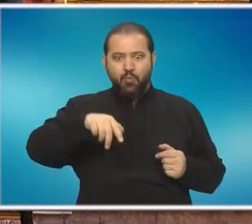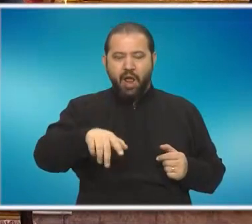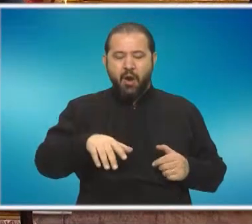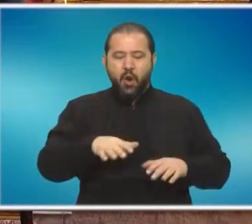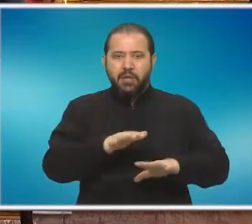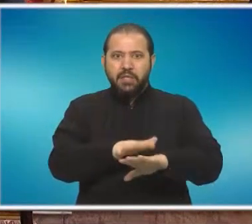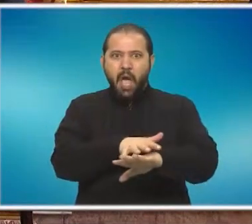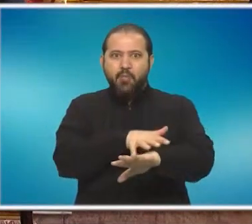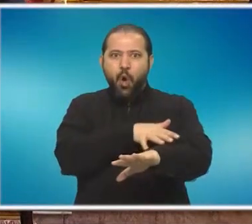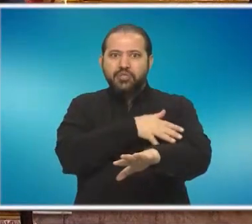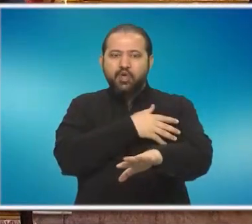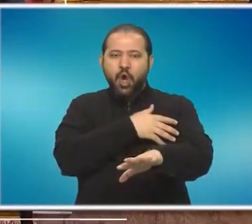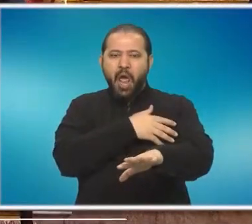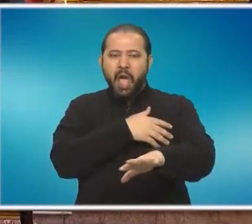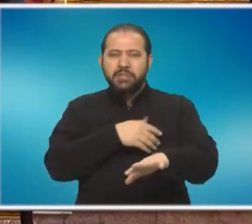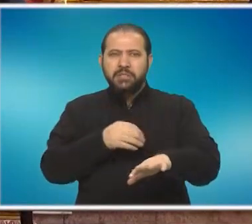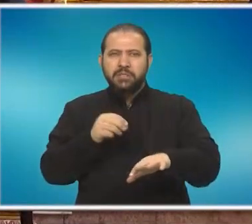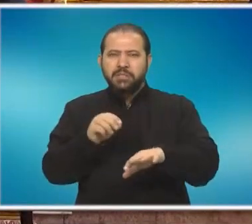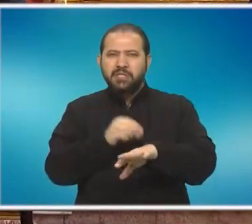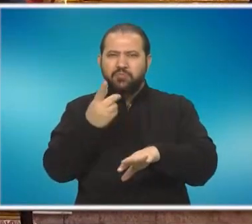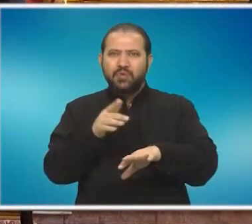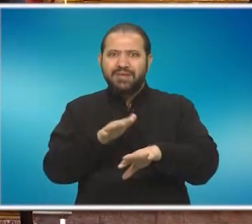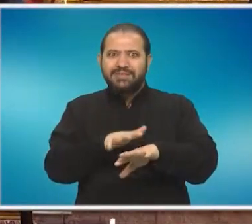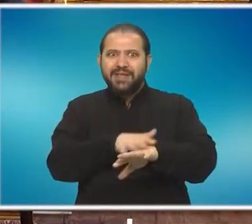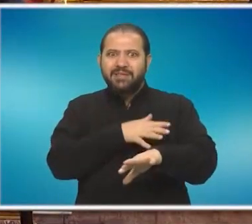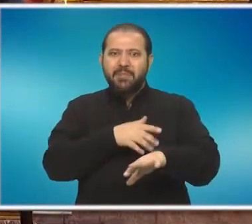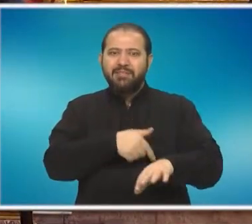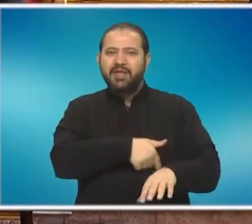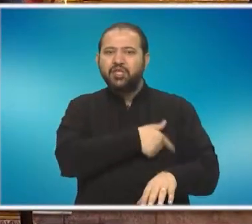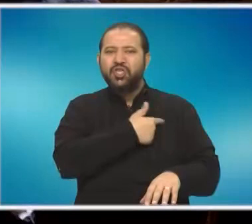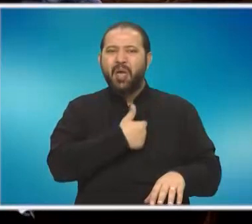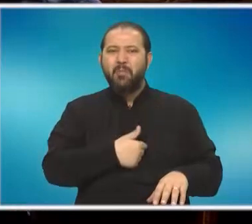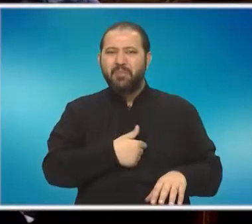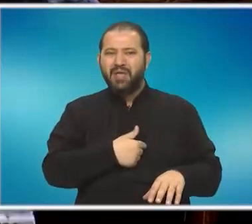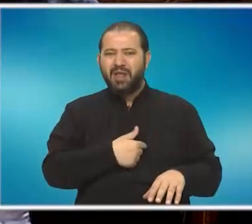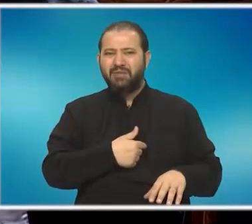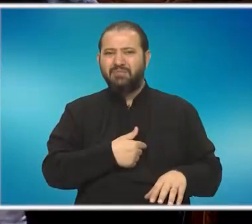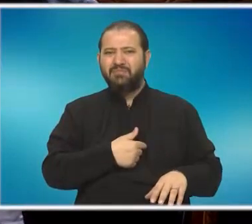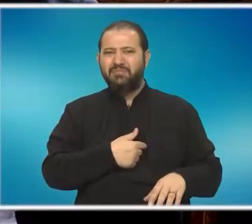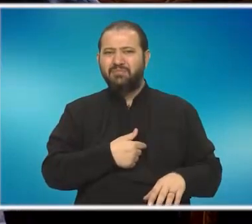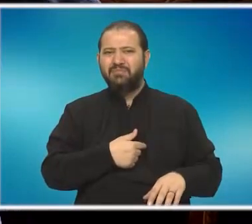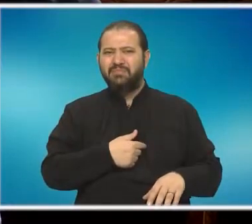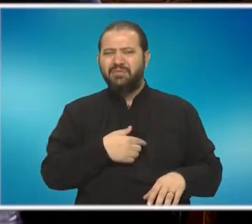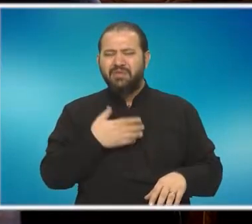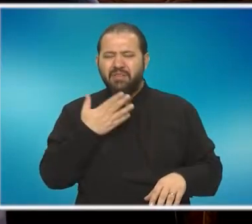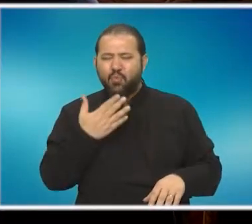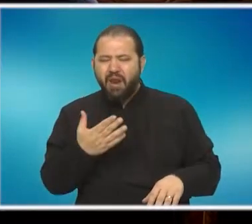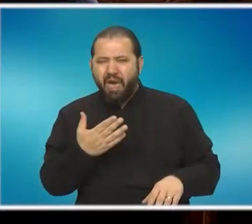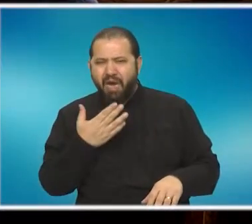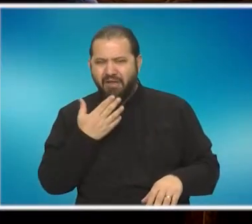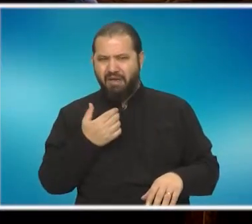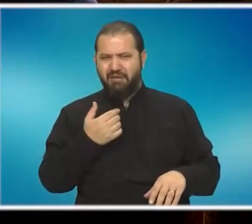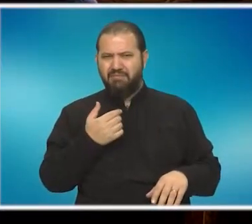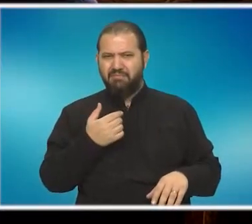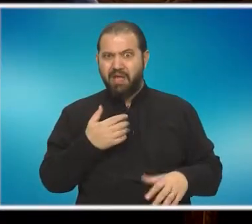acolo, te cuprinde așa un sentiment din acesta și de milă, și de compasiune, dar și unul de